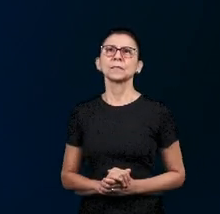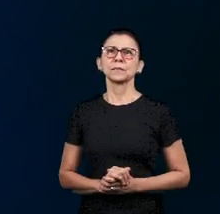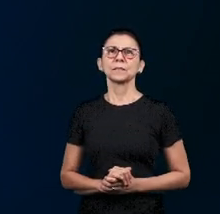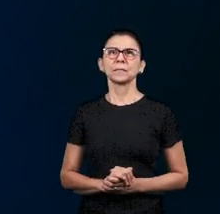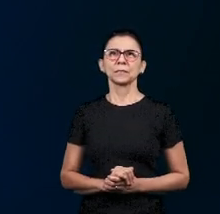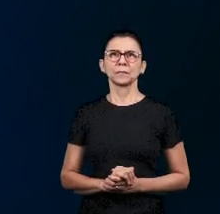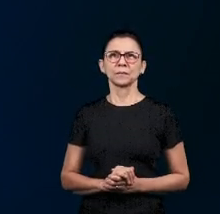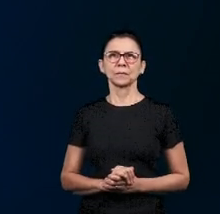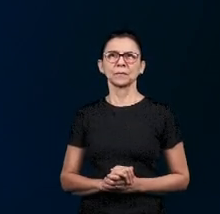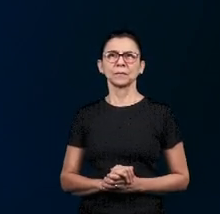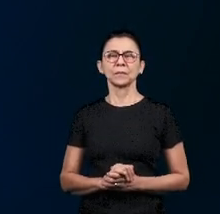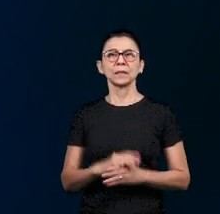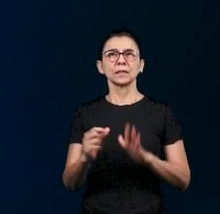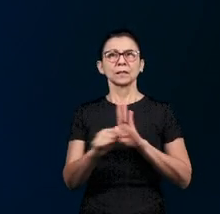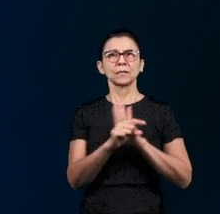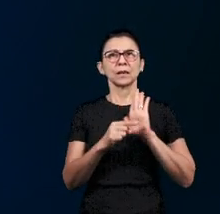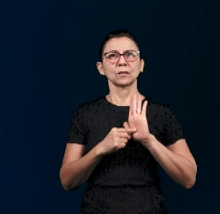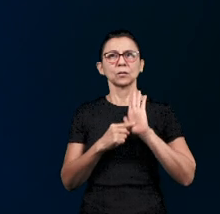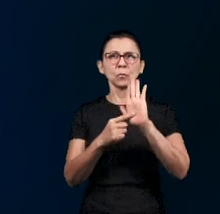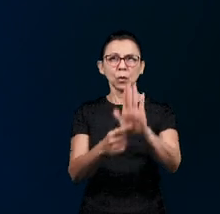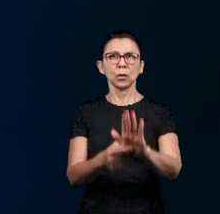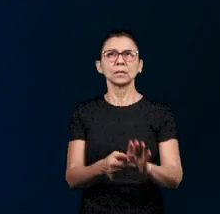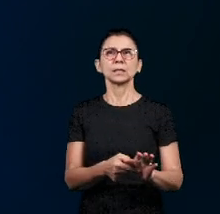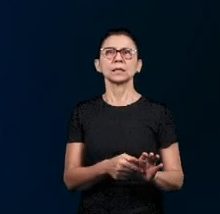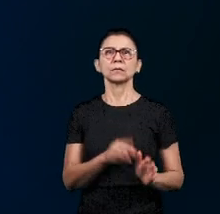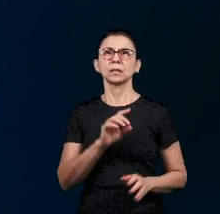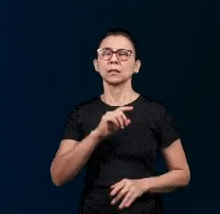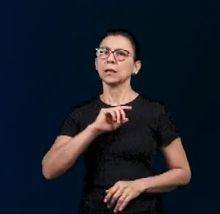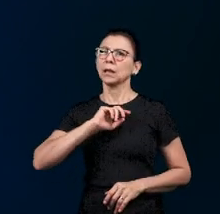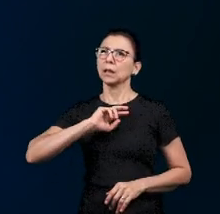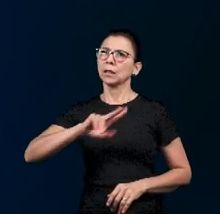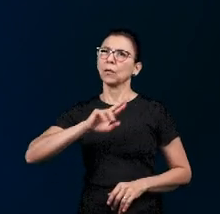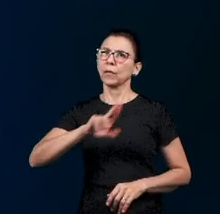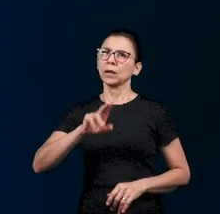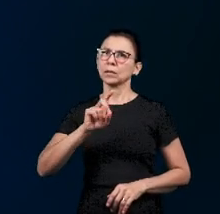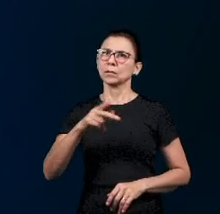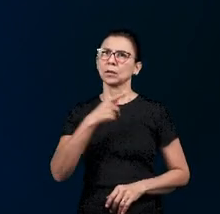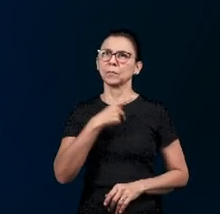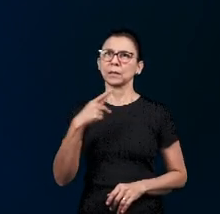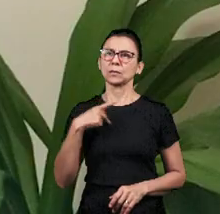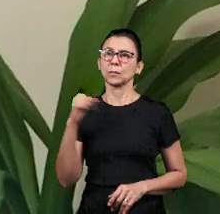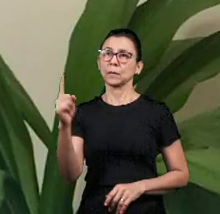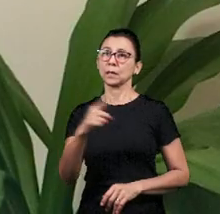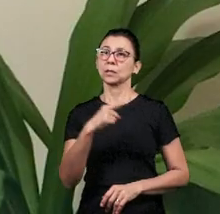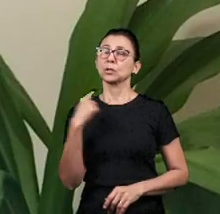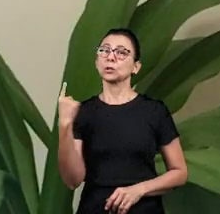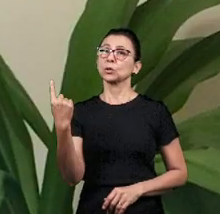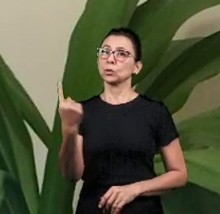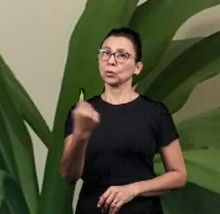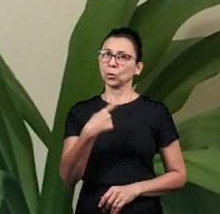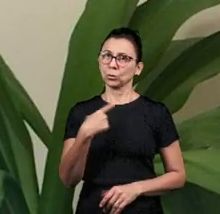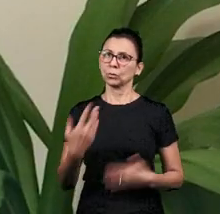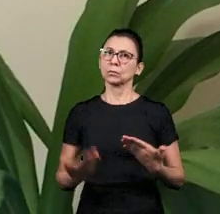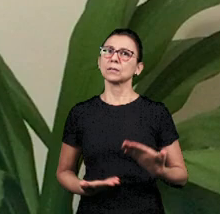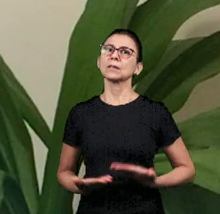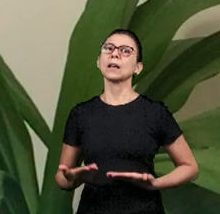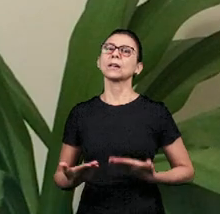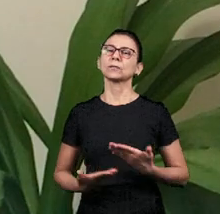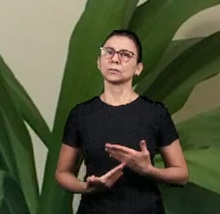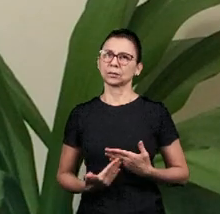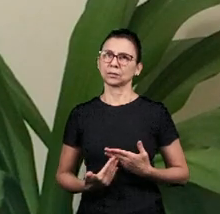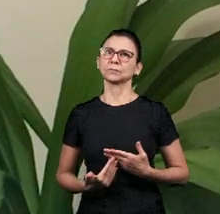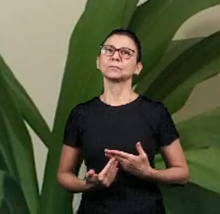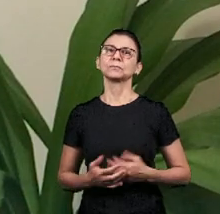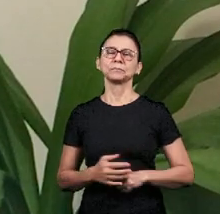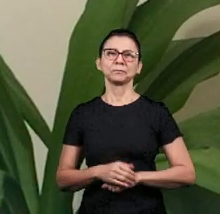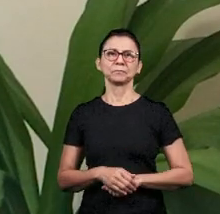tous doivent prêcher l'évangile et qui nous a été confié par Dieu. Très bien, mes frères et sœurs. Cette